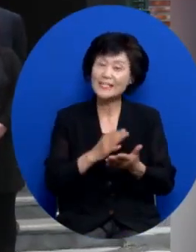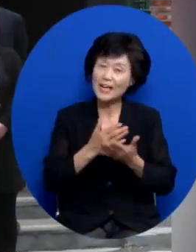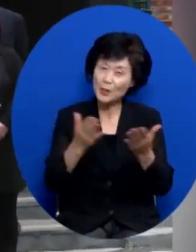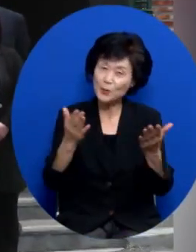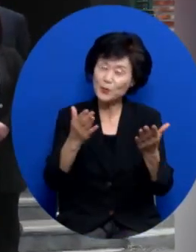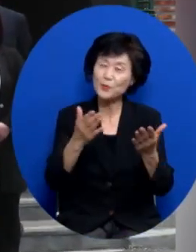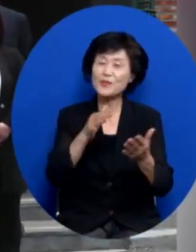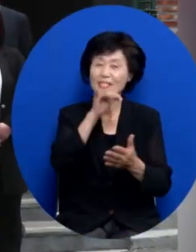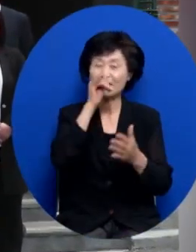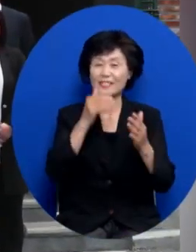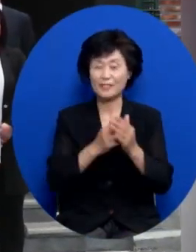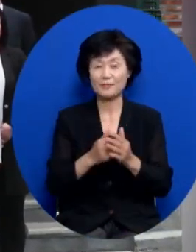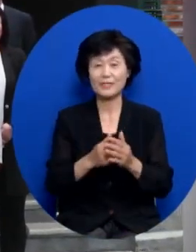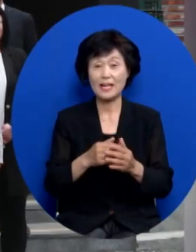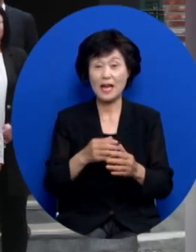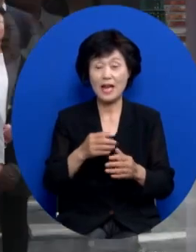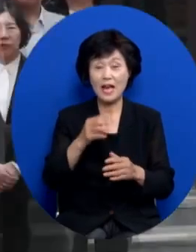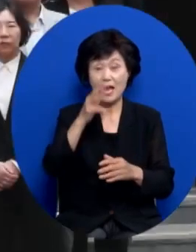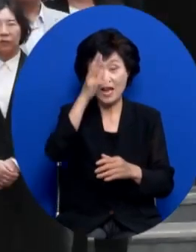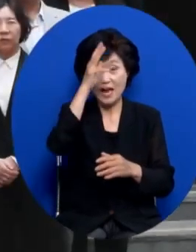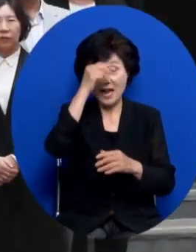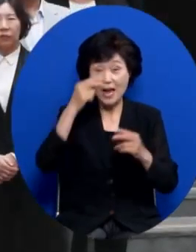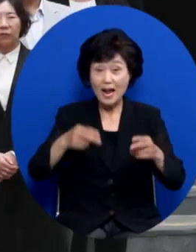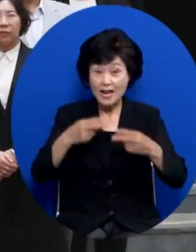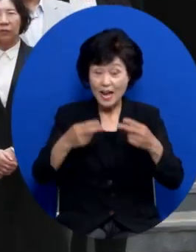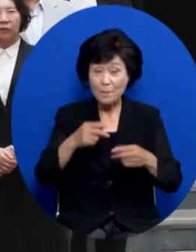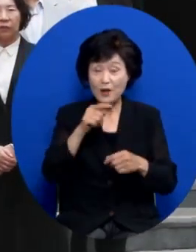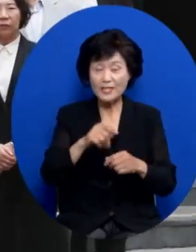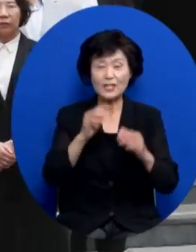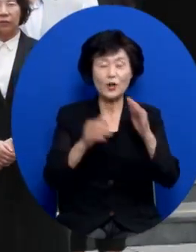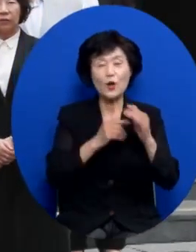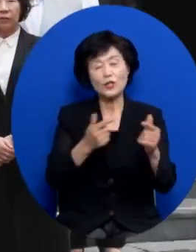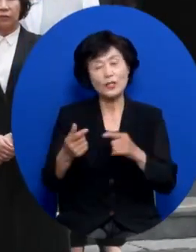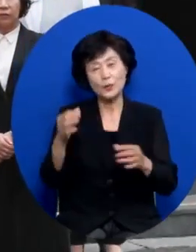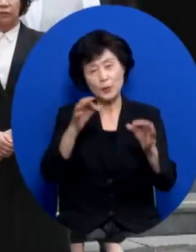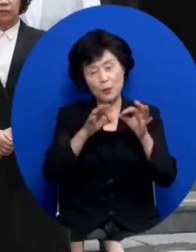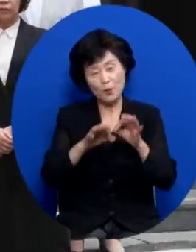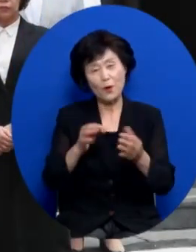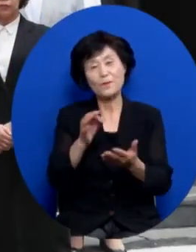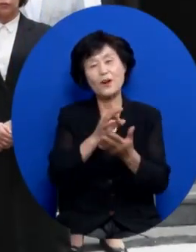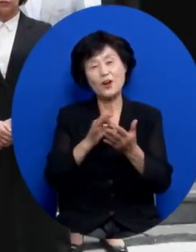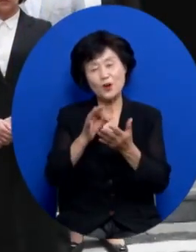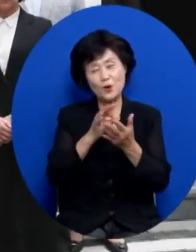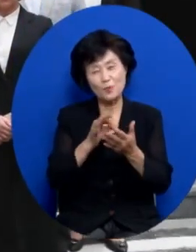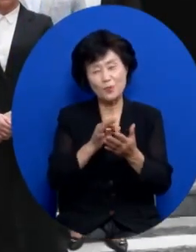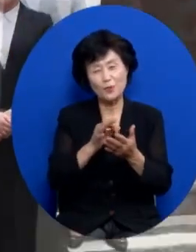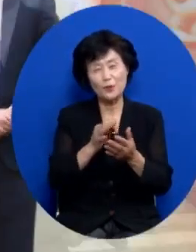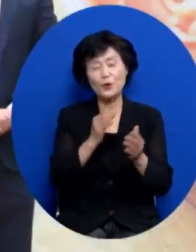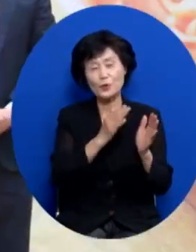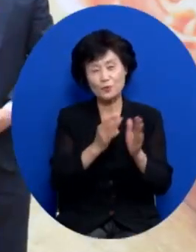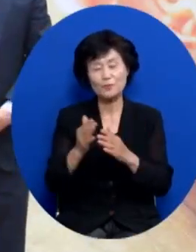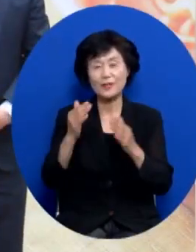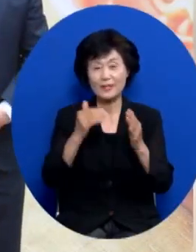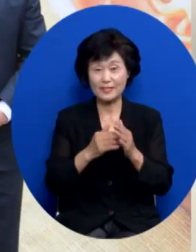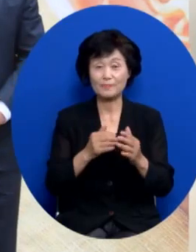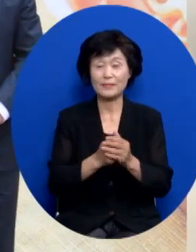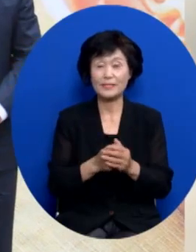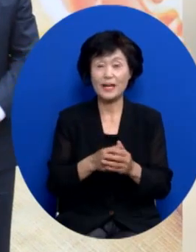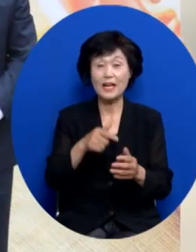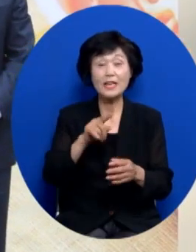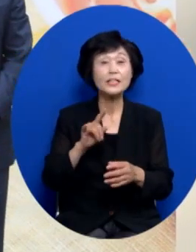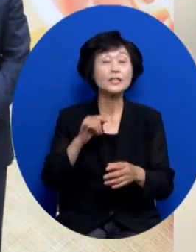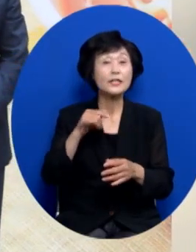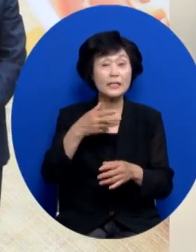소외 이웃들에게 전달된 라면은 왕성교회 성도들이 모금한 헌금으로 마련됐습니다. 왕성교회 기로나